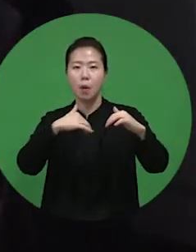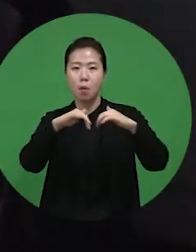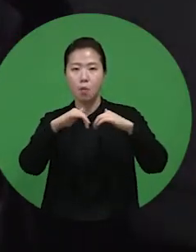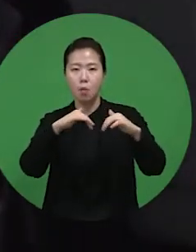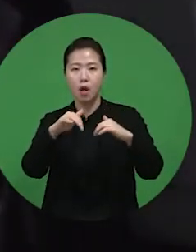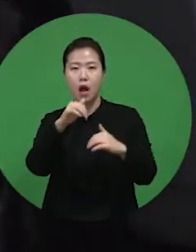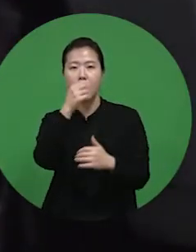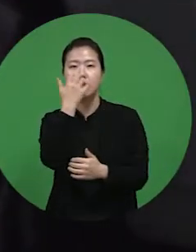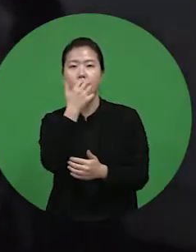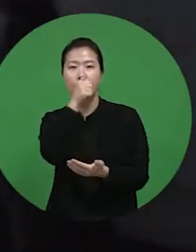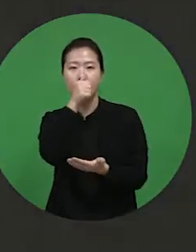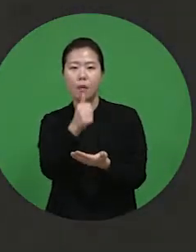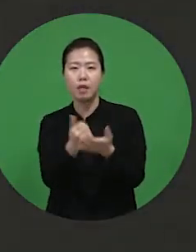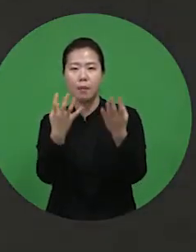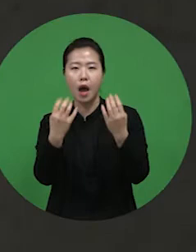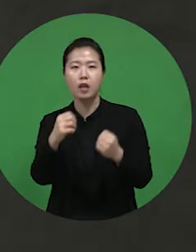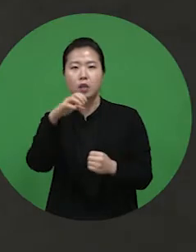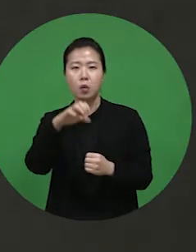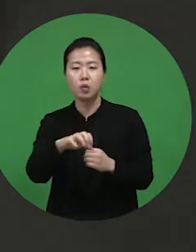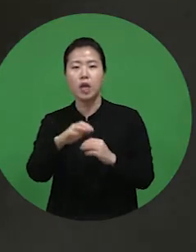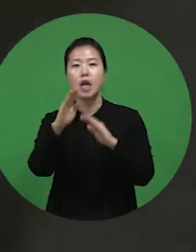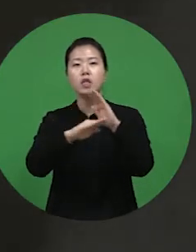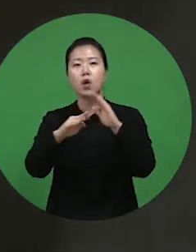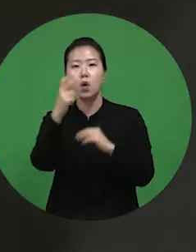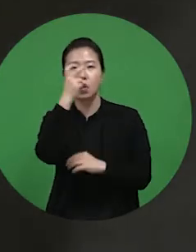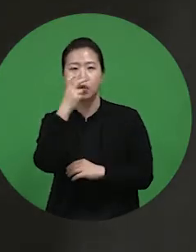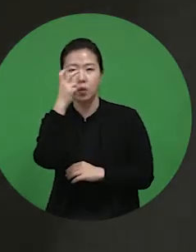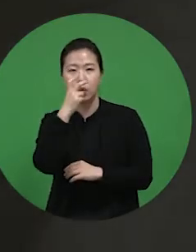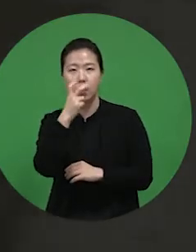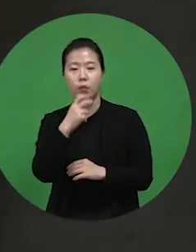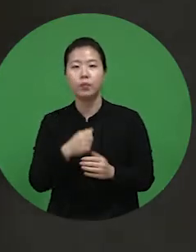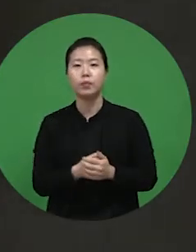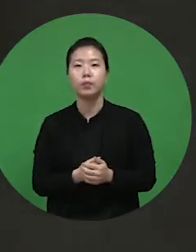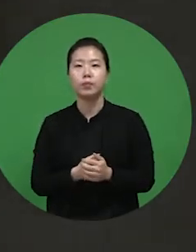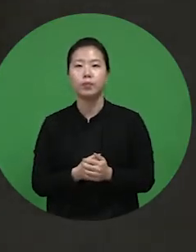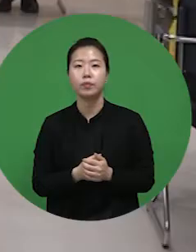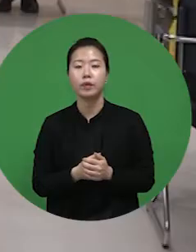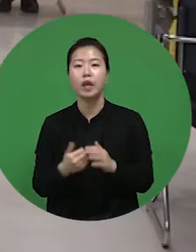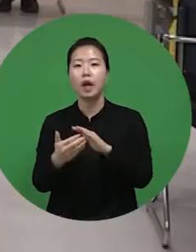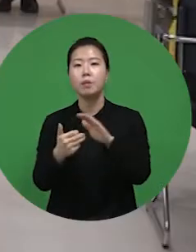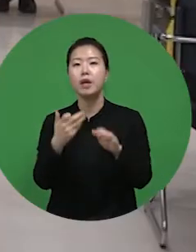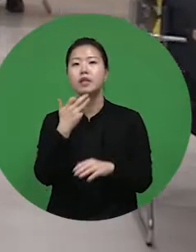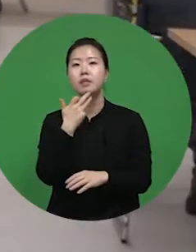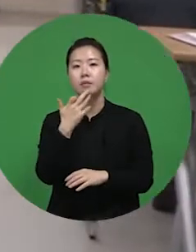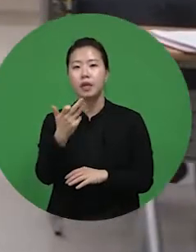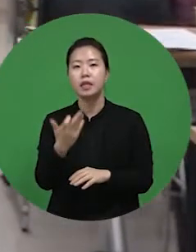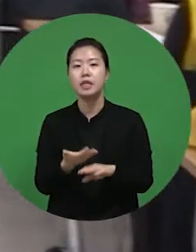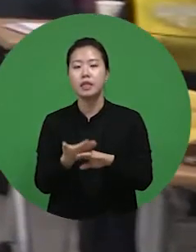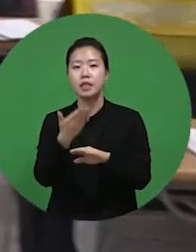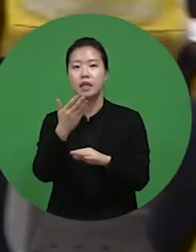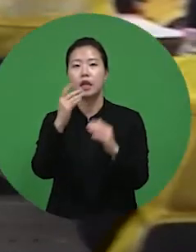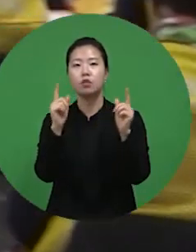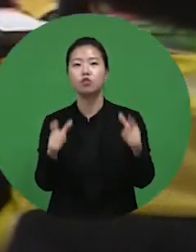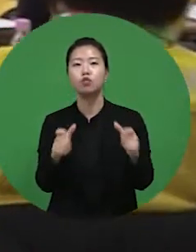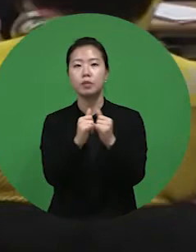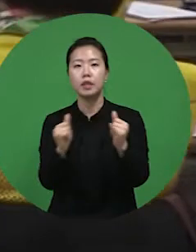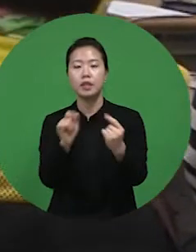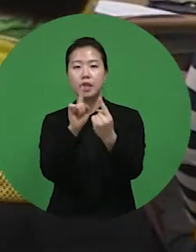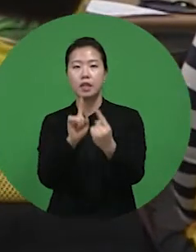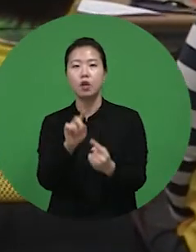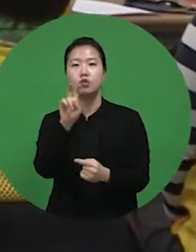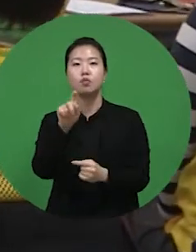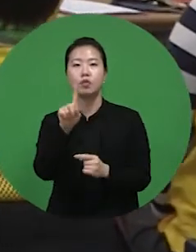주택 골목길이나 성범죄 취약 지역도 정기적으로 순찰하는데요. 앞서 만 18세 이상의 구로구민을